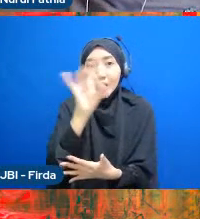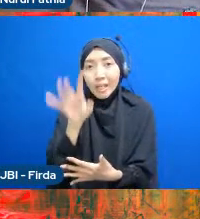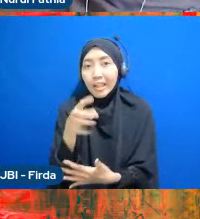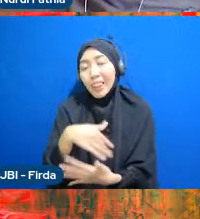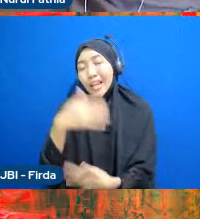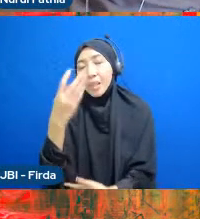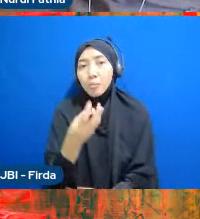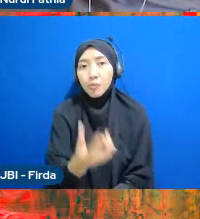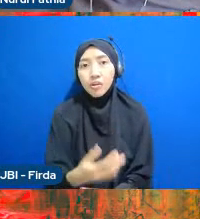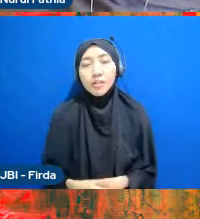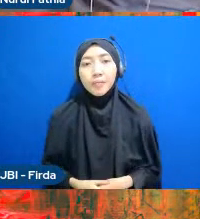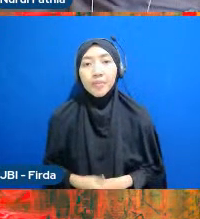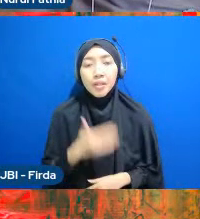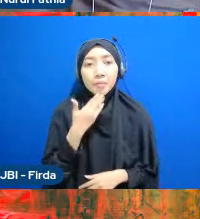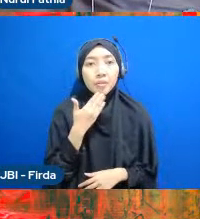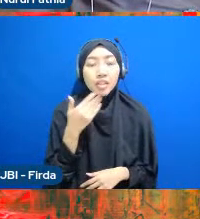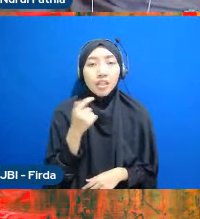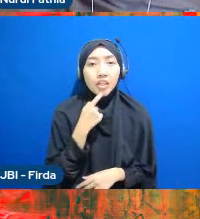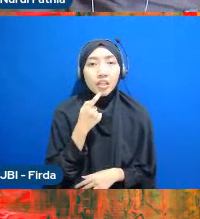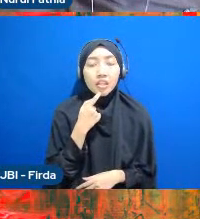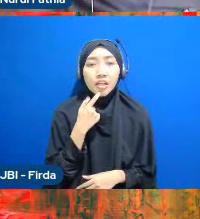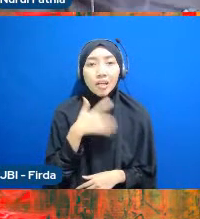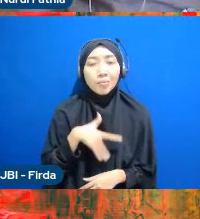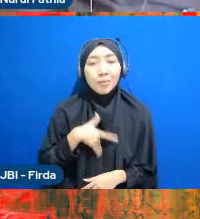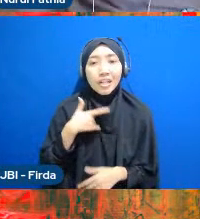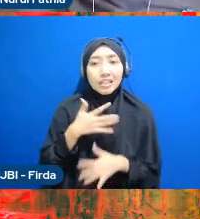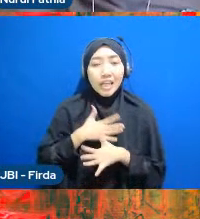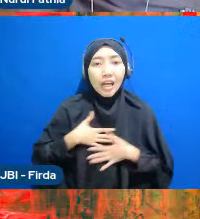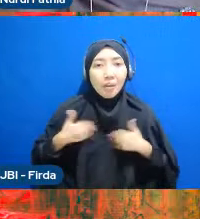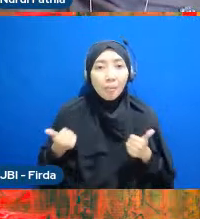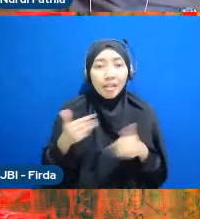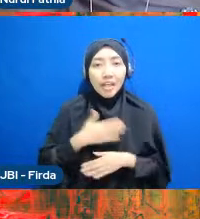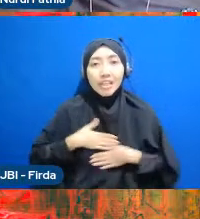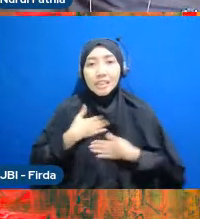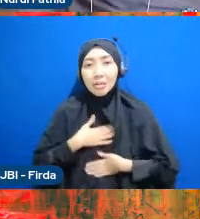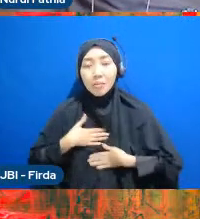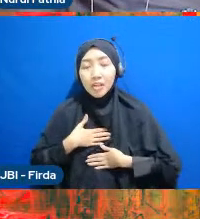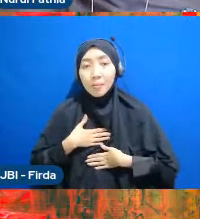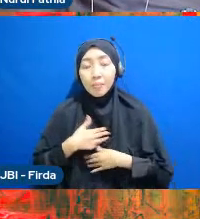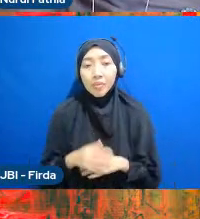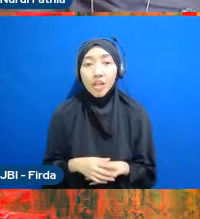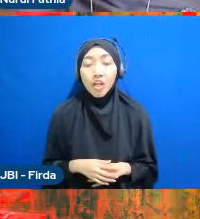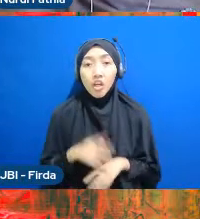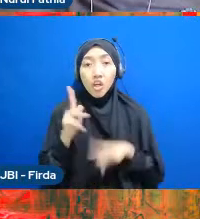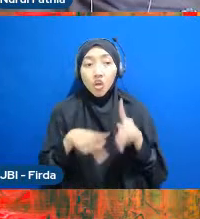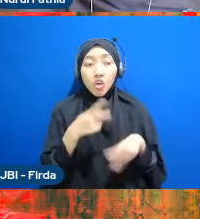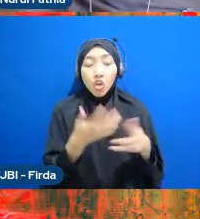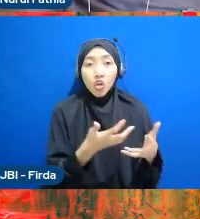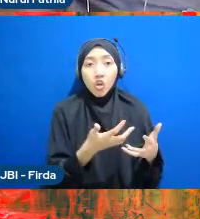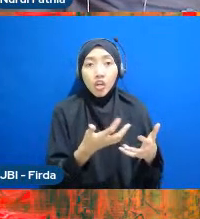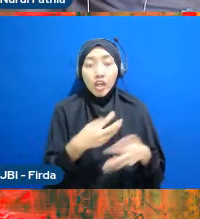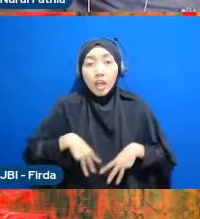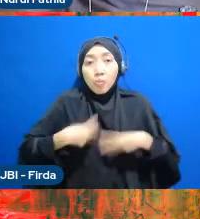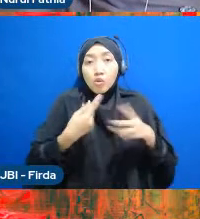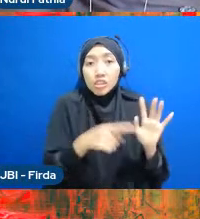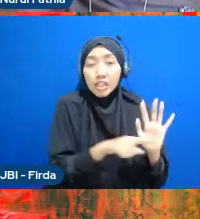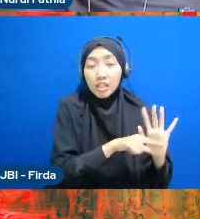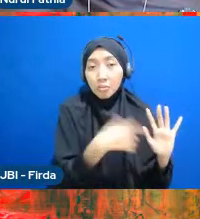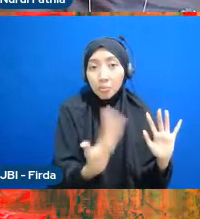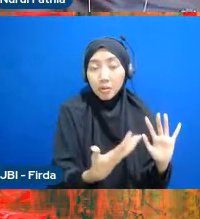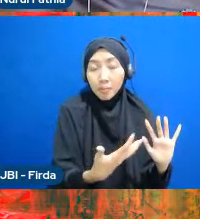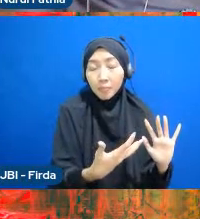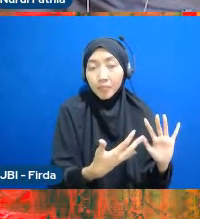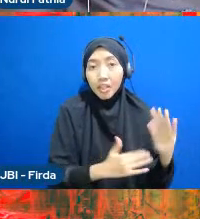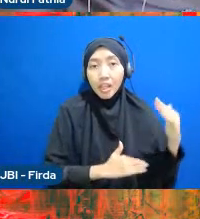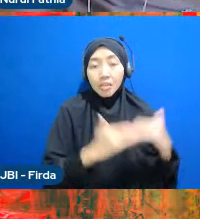ini biasanya itu menyangkut rasa aman dan nyaman. Sedangkan kalau untuk emosi yang negatif, itu